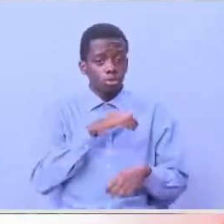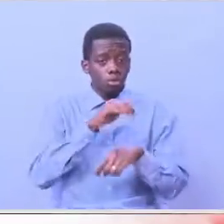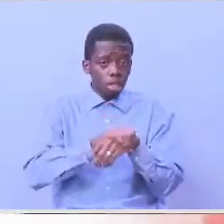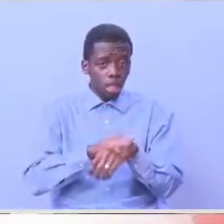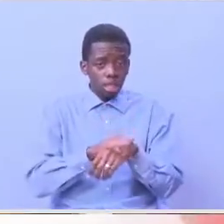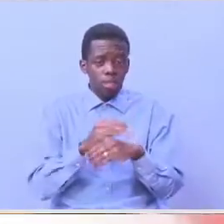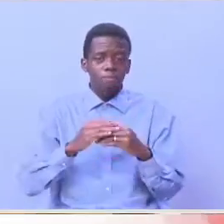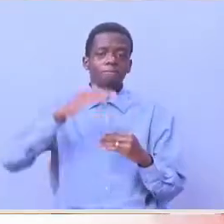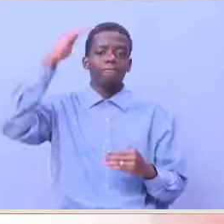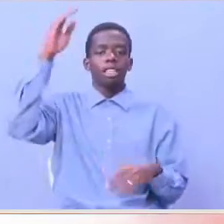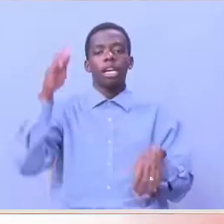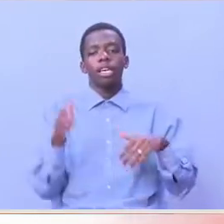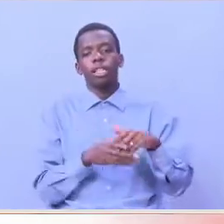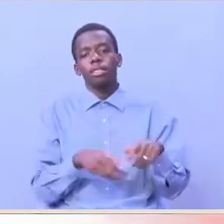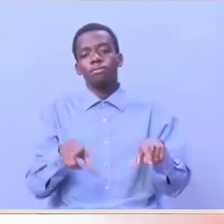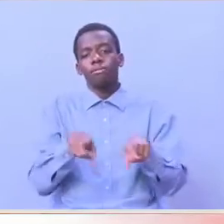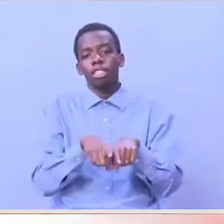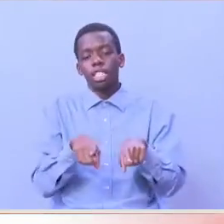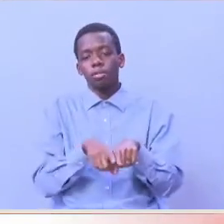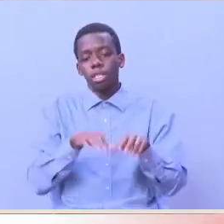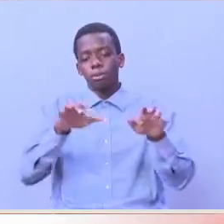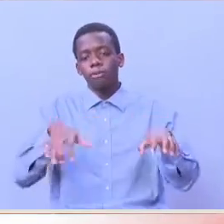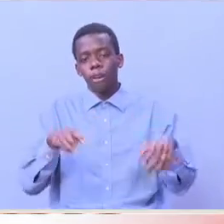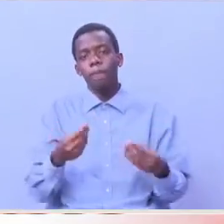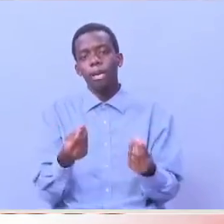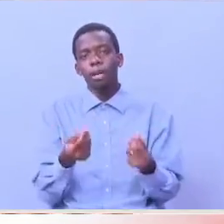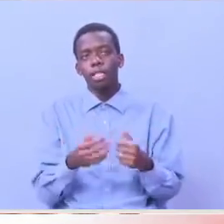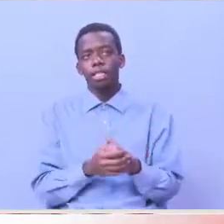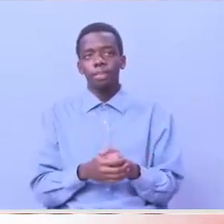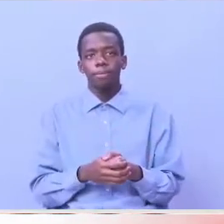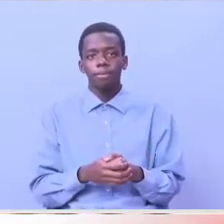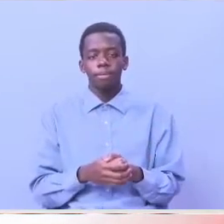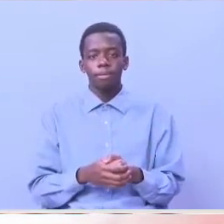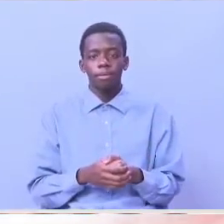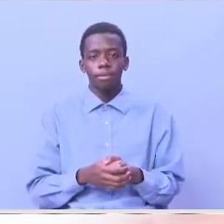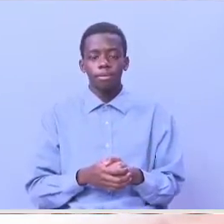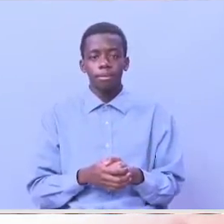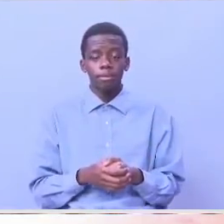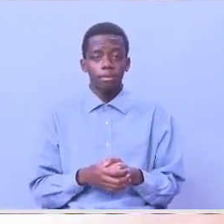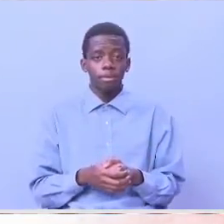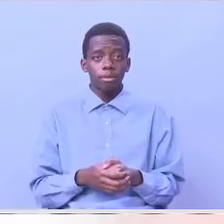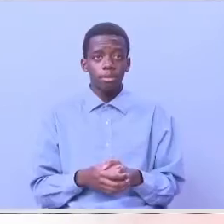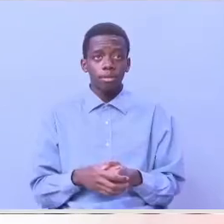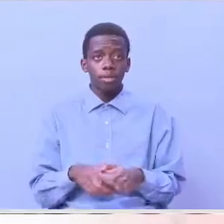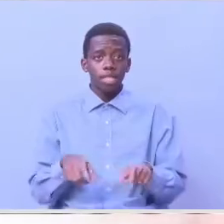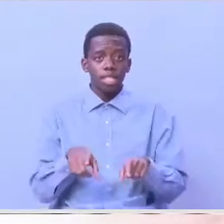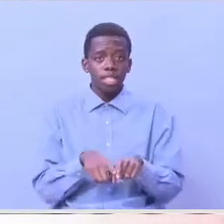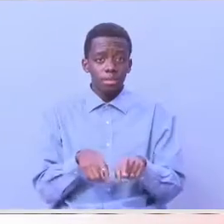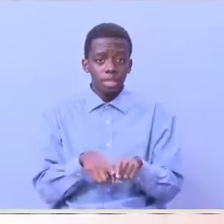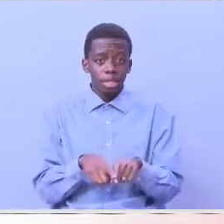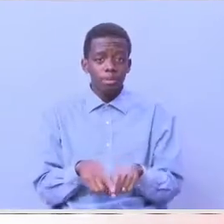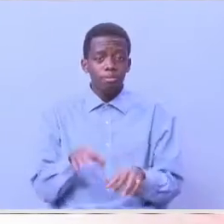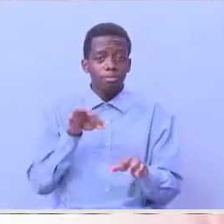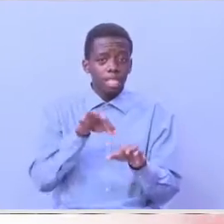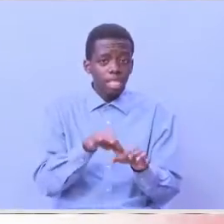pesa ambayo tunapata kutokana na mapato. Mkulima anaenda gharama kubwa sana kwenda kuhakikisha anapanda ile inputs ambayo ni